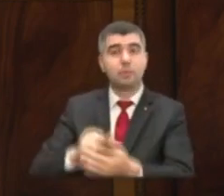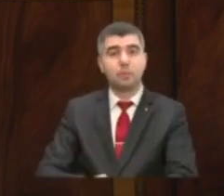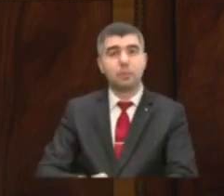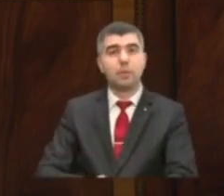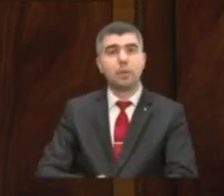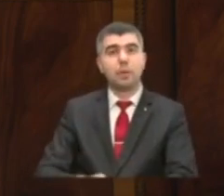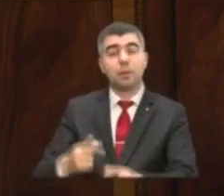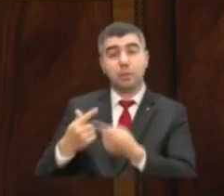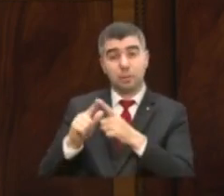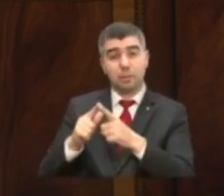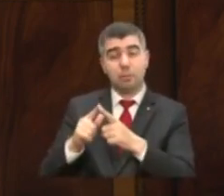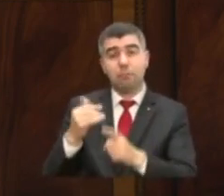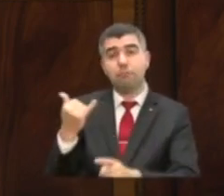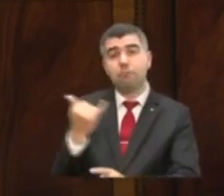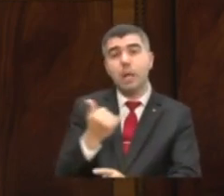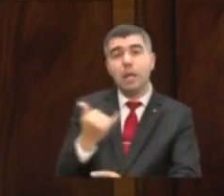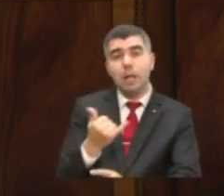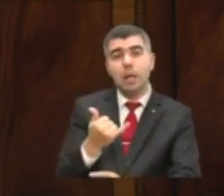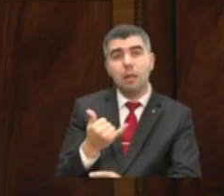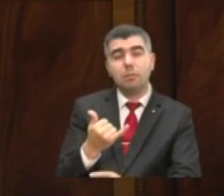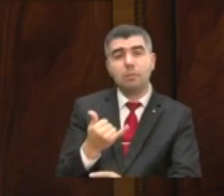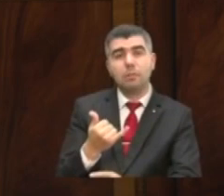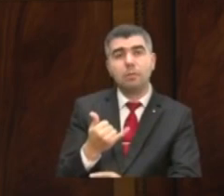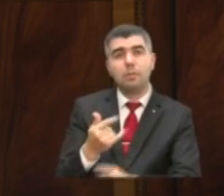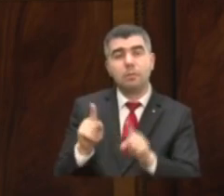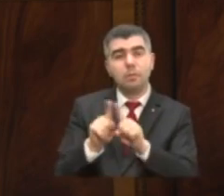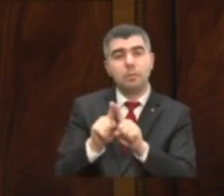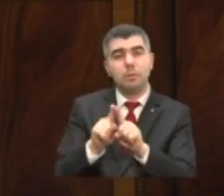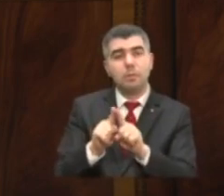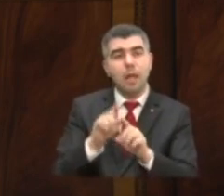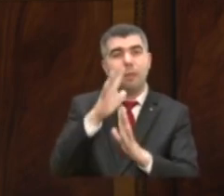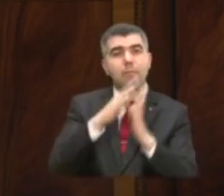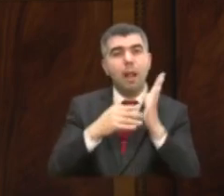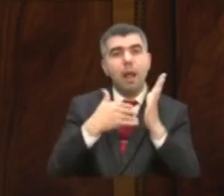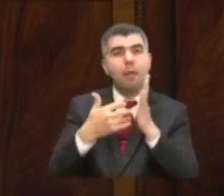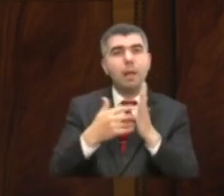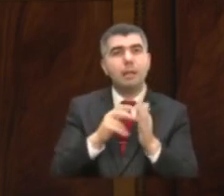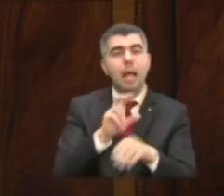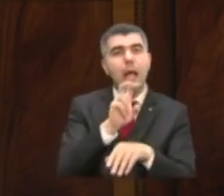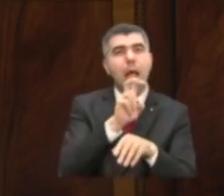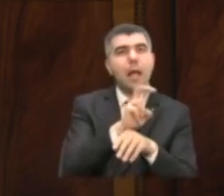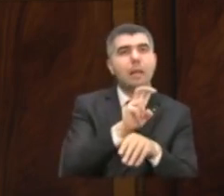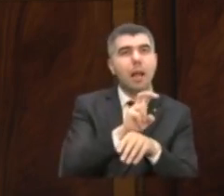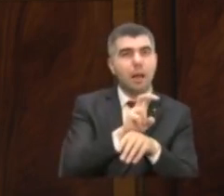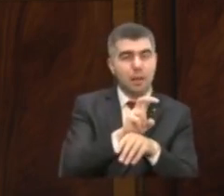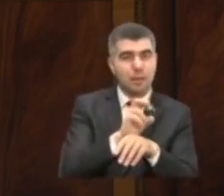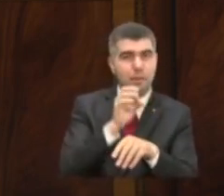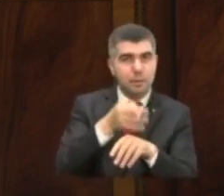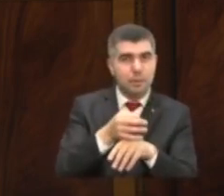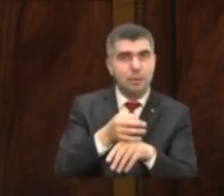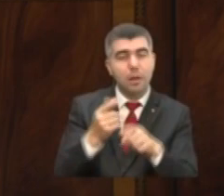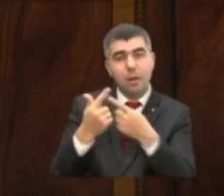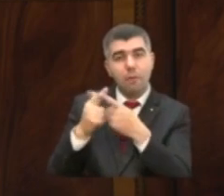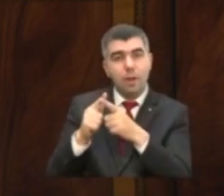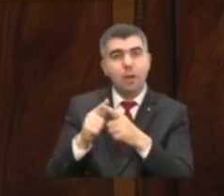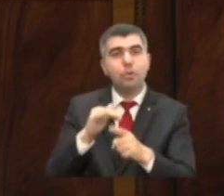الإدماج مرتبط بتعطر الدعامة الثانية في المخطط الأخضر، لأن الدعامة كان ممكن تكون السبيل ديال أن تخلي هذه الفئة